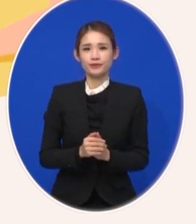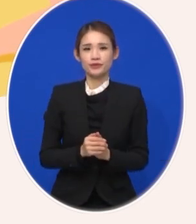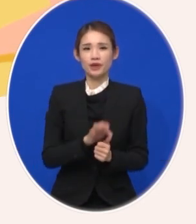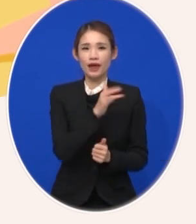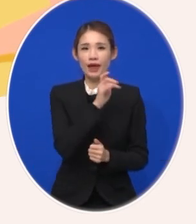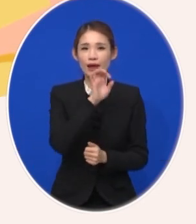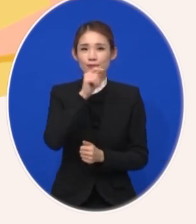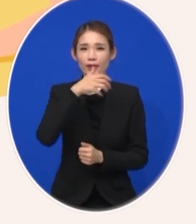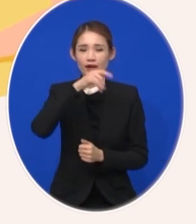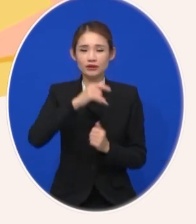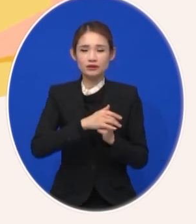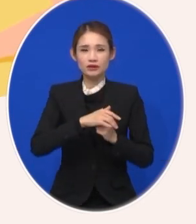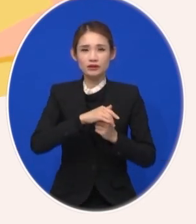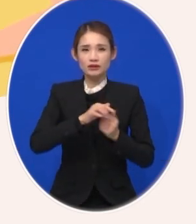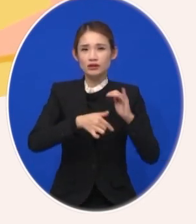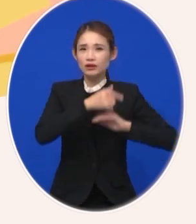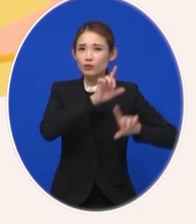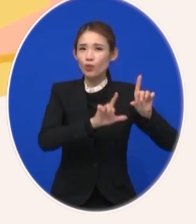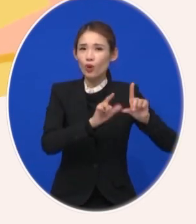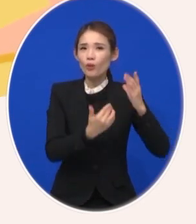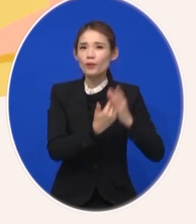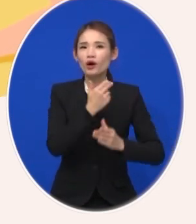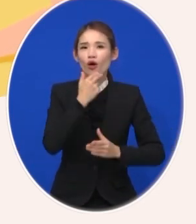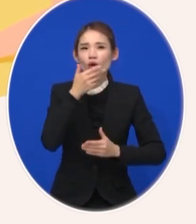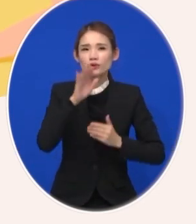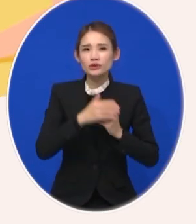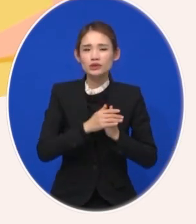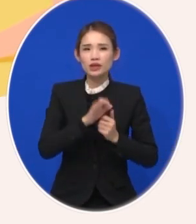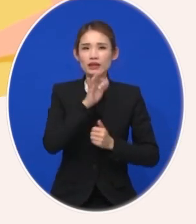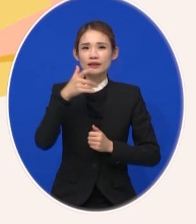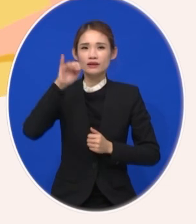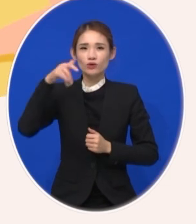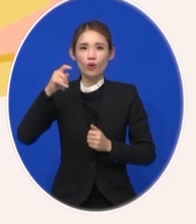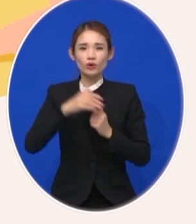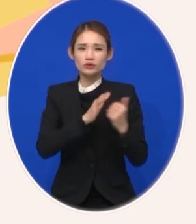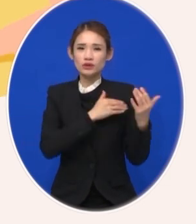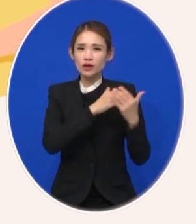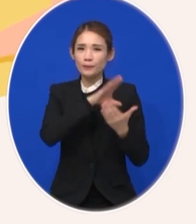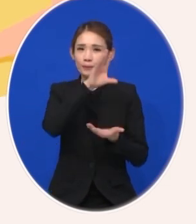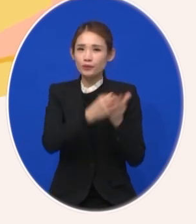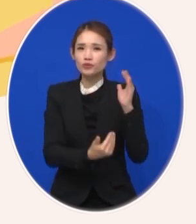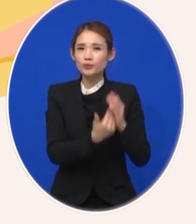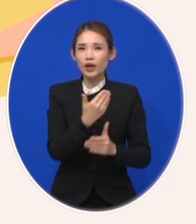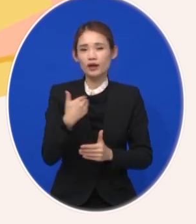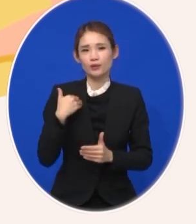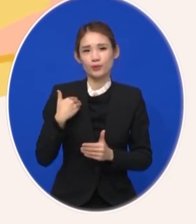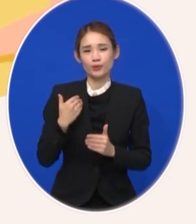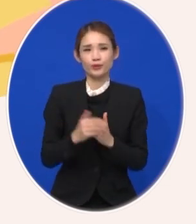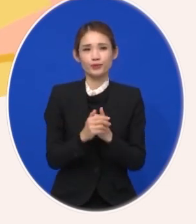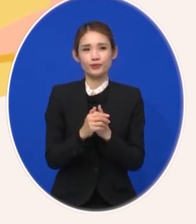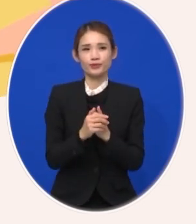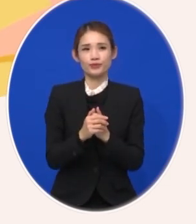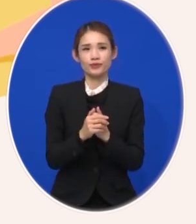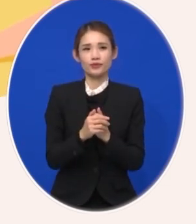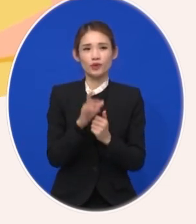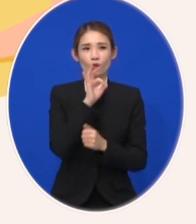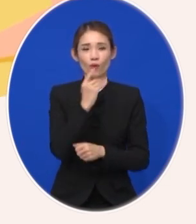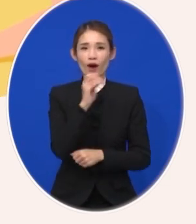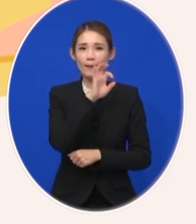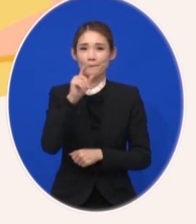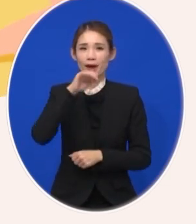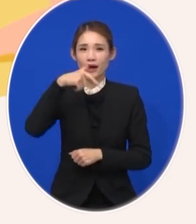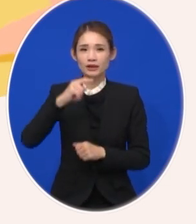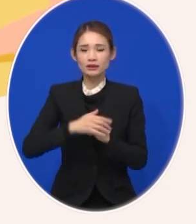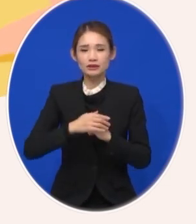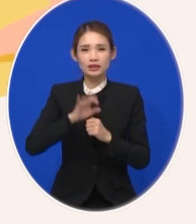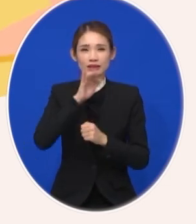헤파린은 기형을 유발하지는 않지만 인공심장 판막 기능 유지에 문제가 될 수 있습니다. 반면 와파린은